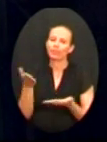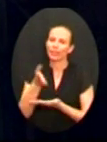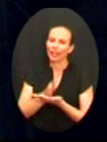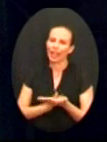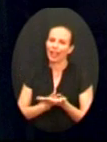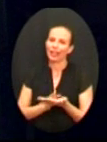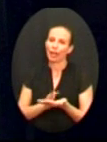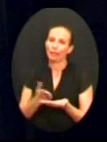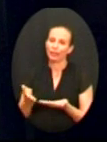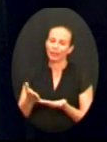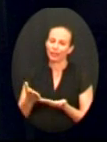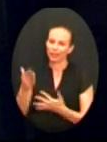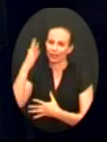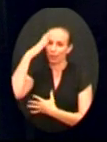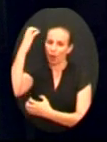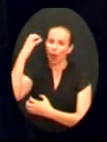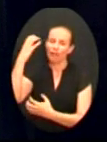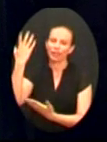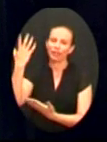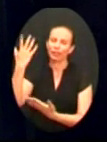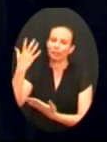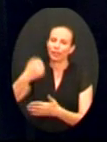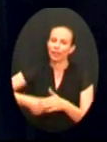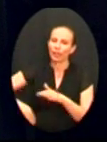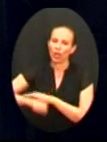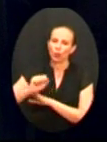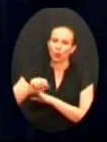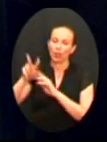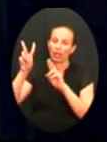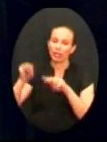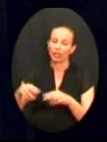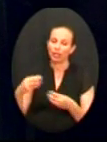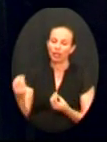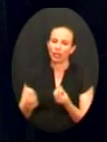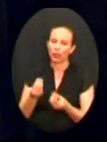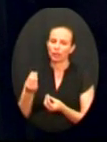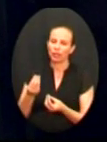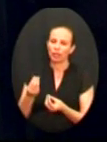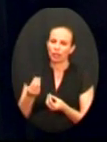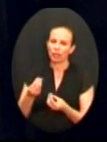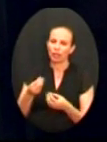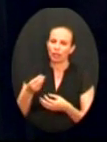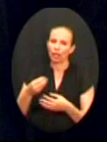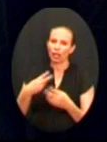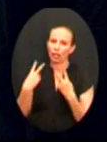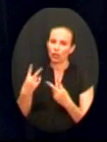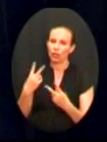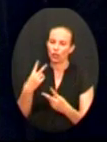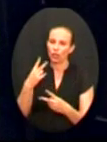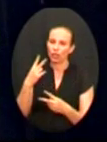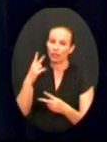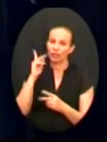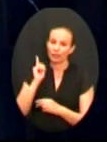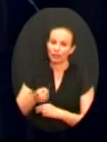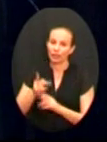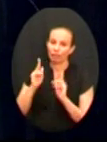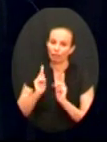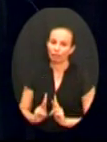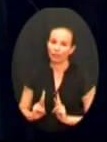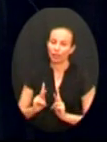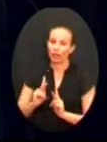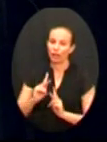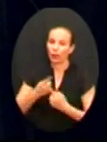חלקם הגדול הם חולי כדורגל, כן? כשיש משחקים חשובים, לפעמים דיונים בכנסת על סף לייצר כידוע,